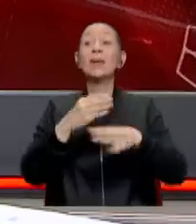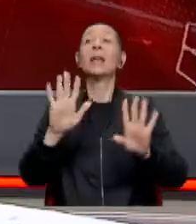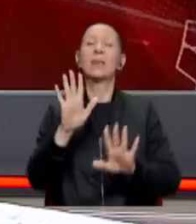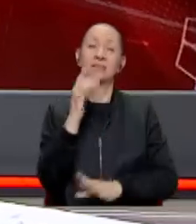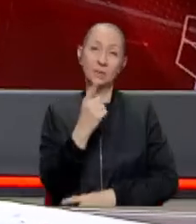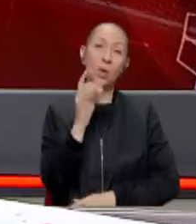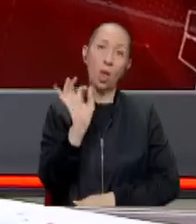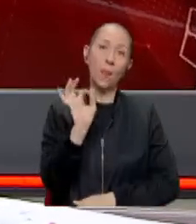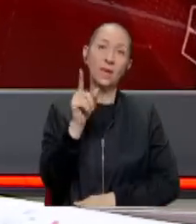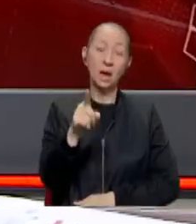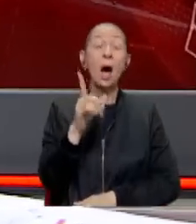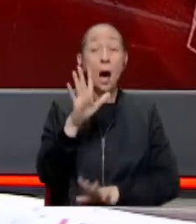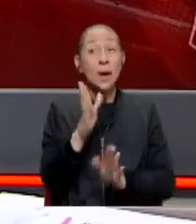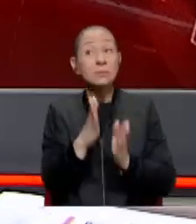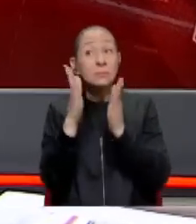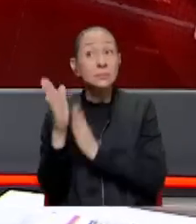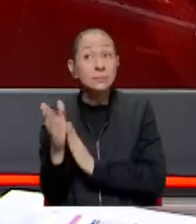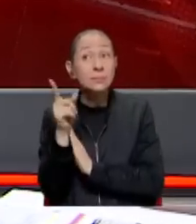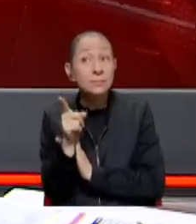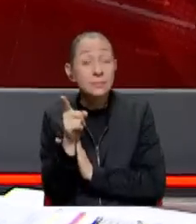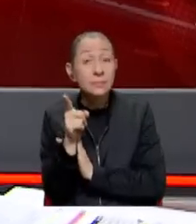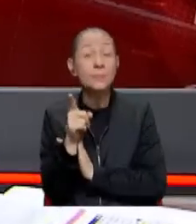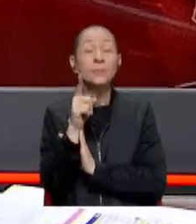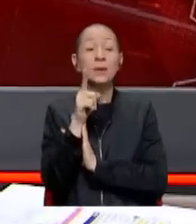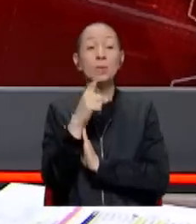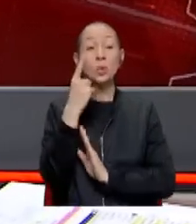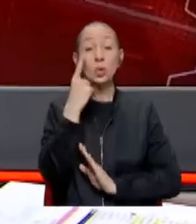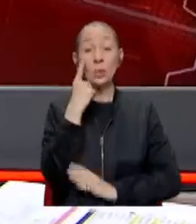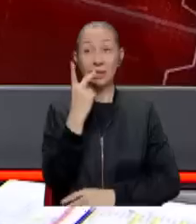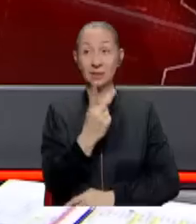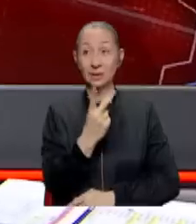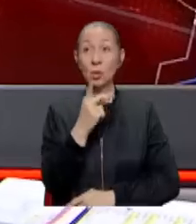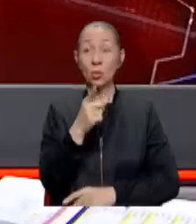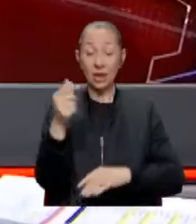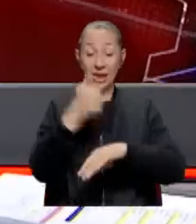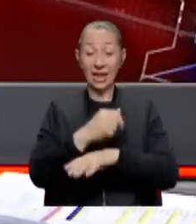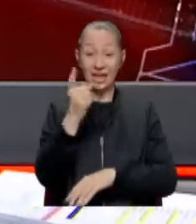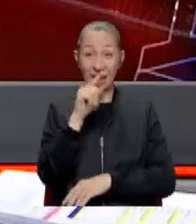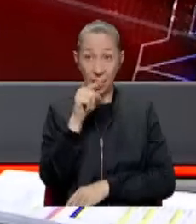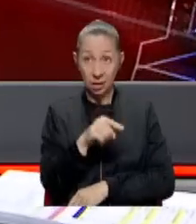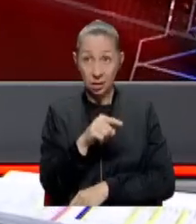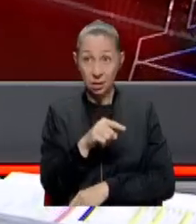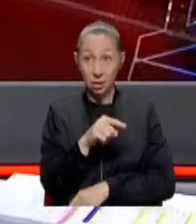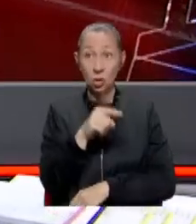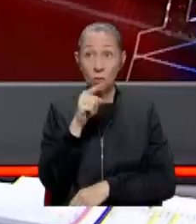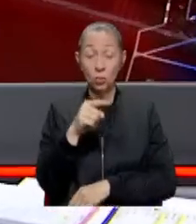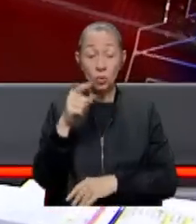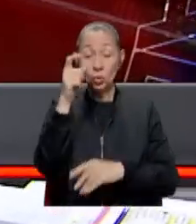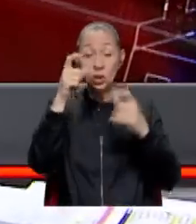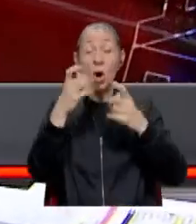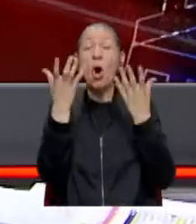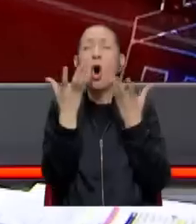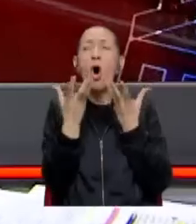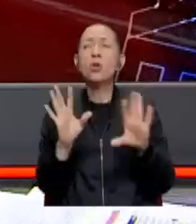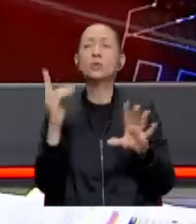demesi önemli ama öte yandan da bu hükümetin bu iktidarın bu ülkeyi hiç